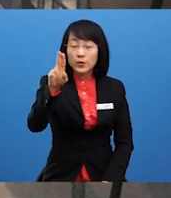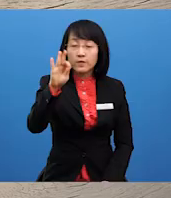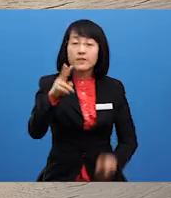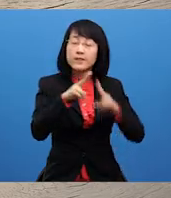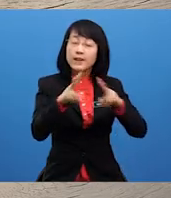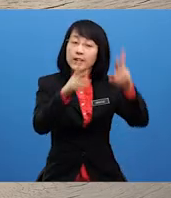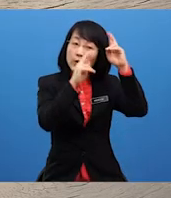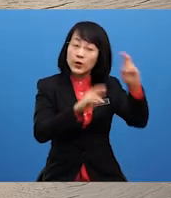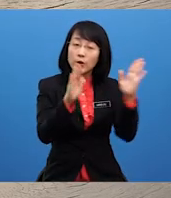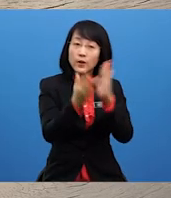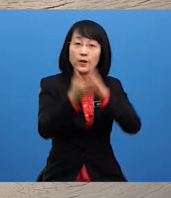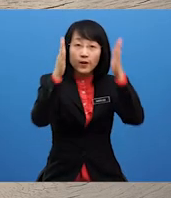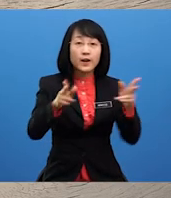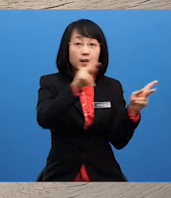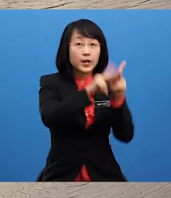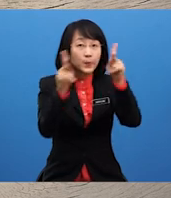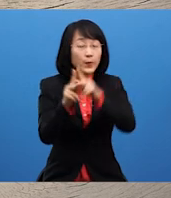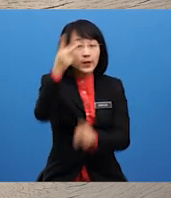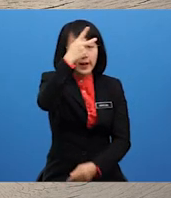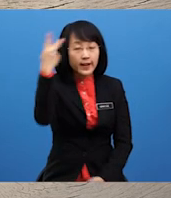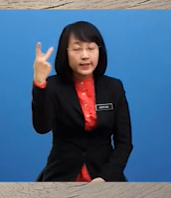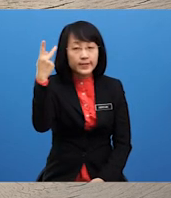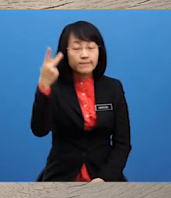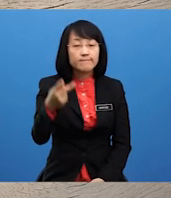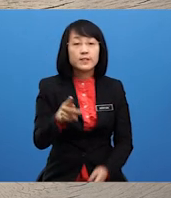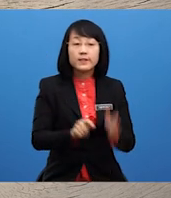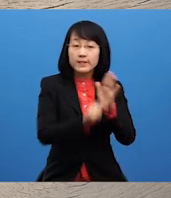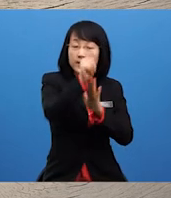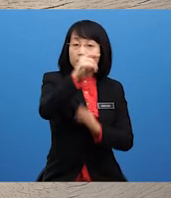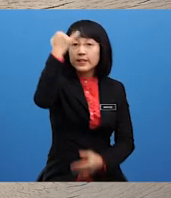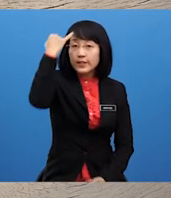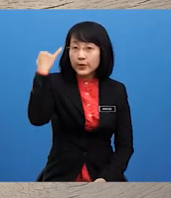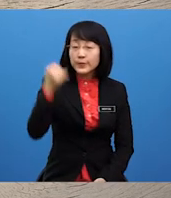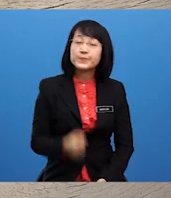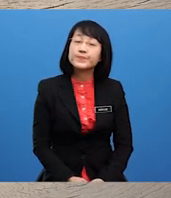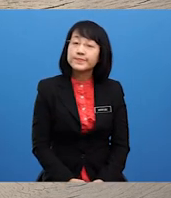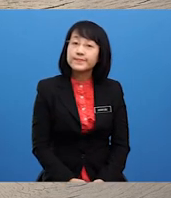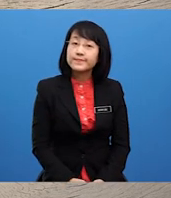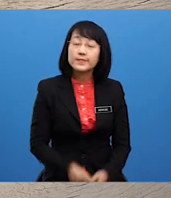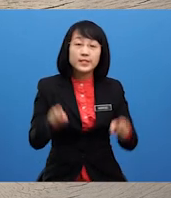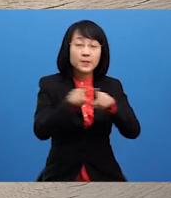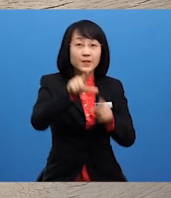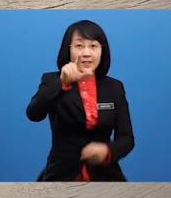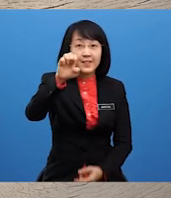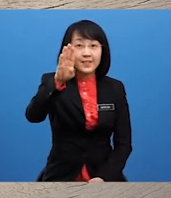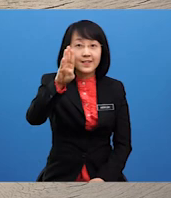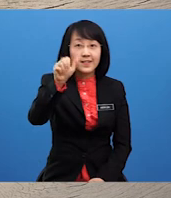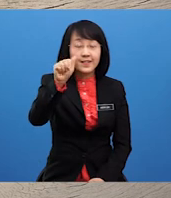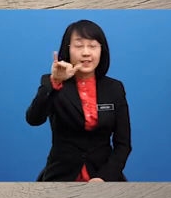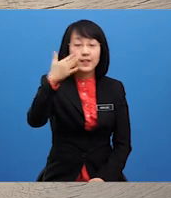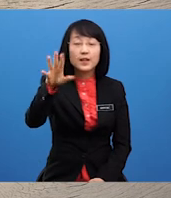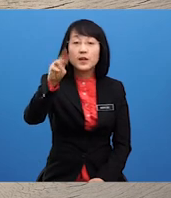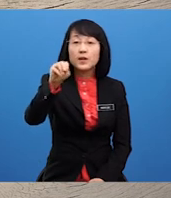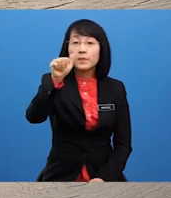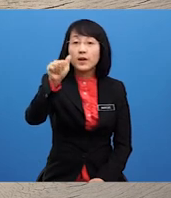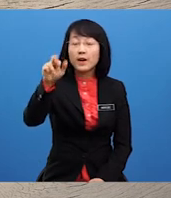soalan. Soalan pertama, ilmu mampu memartabatkan diri setiap insan.